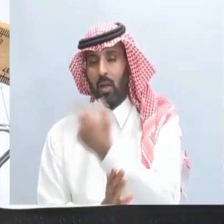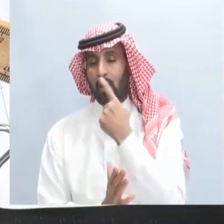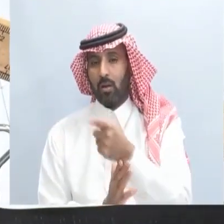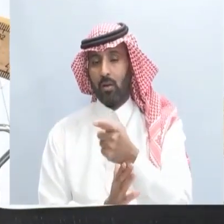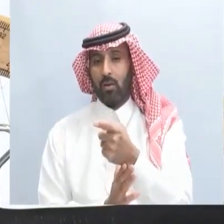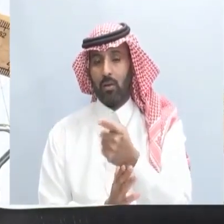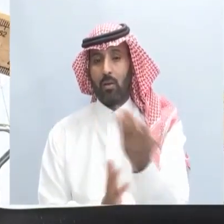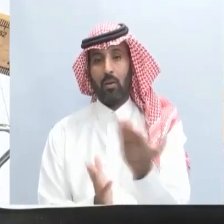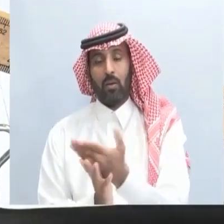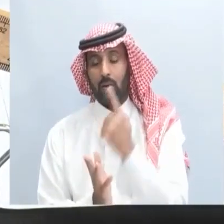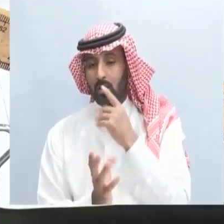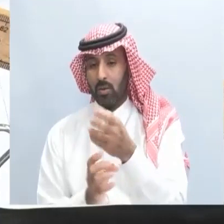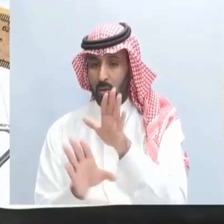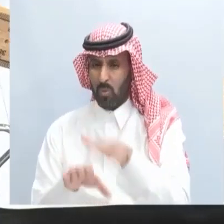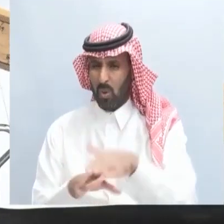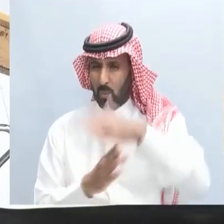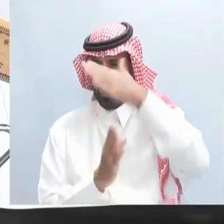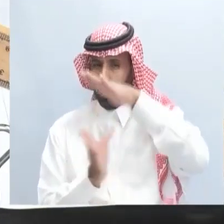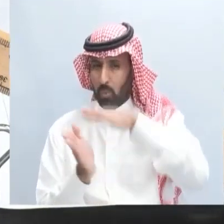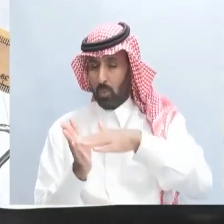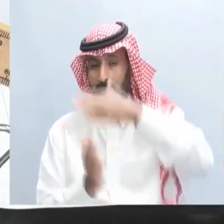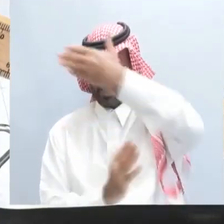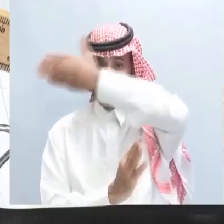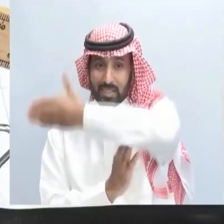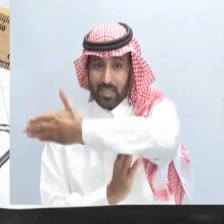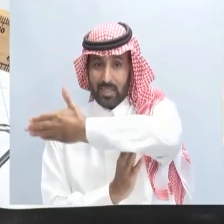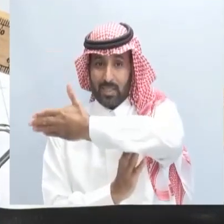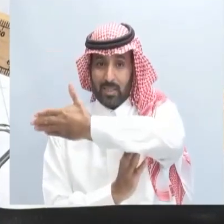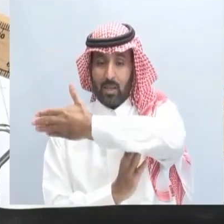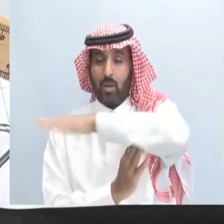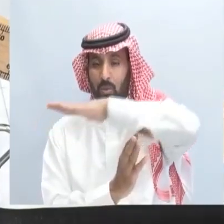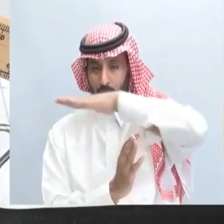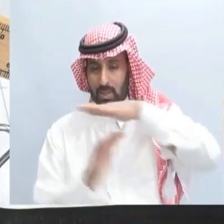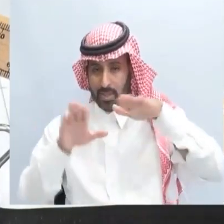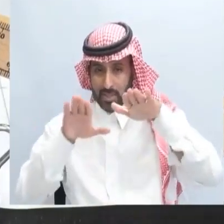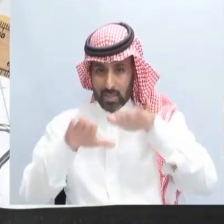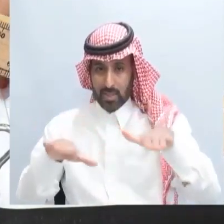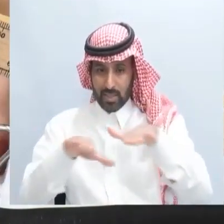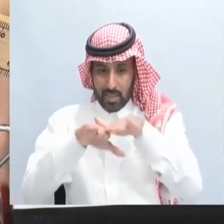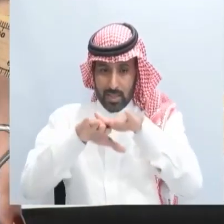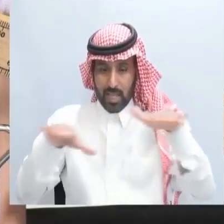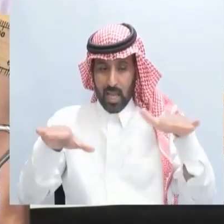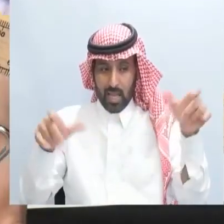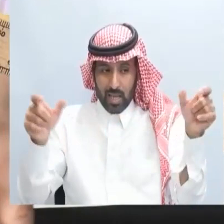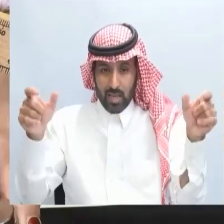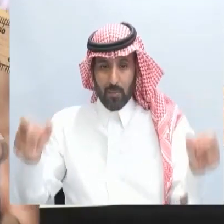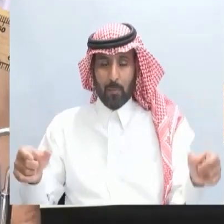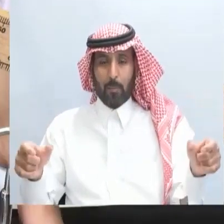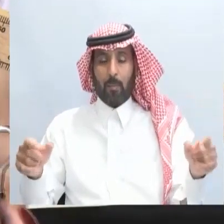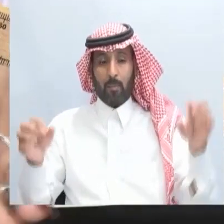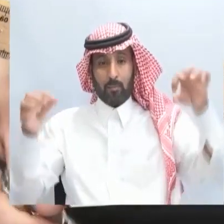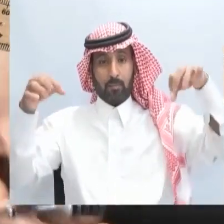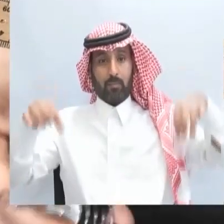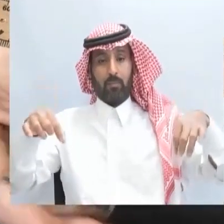سنقوم بماذا بجعلها متزنه كيف متزنه بتعليق الاثقال ساقوم باخذ